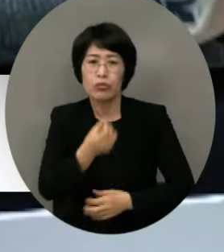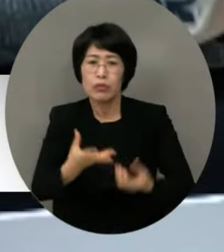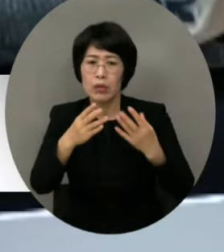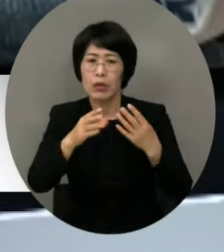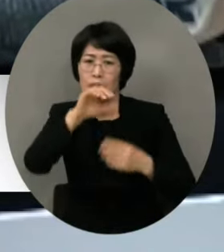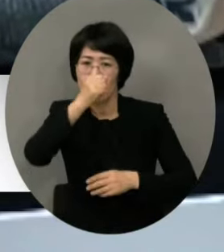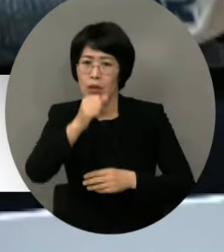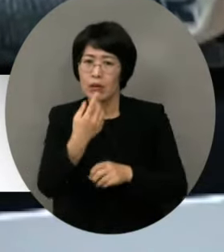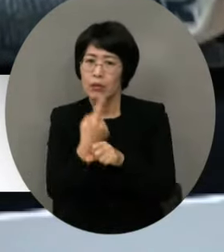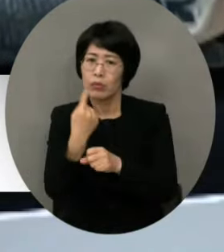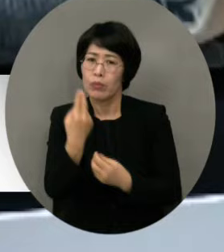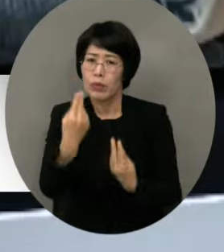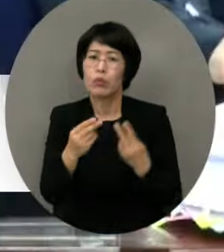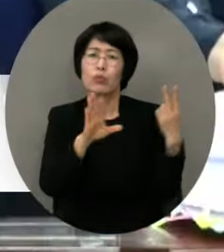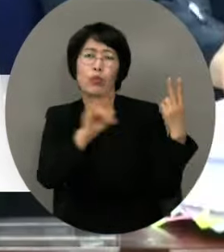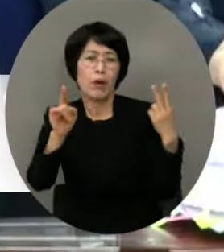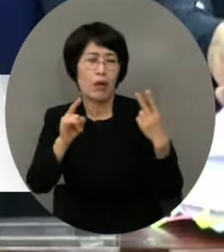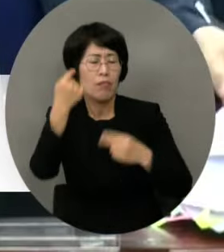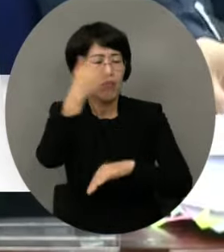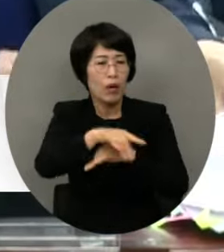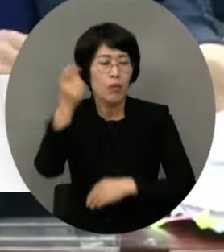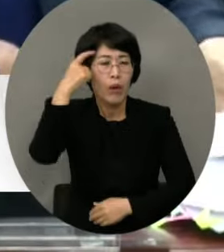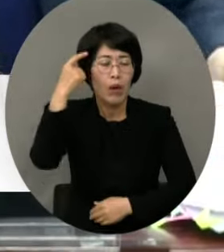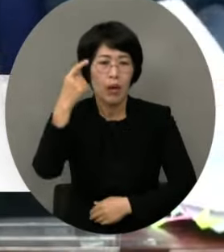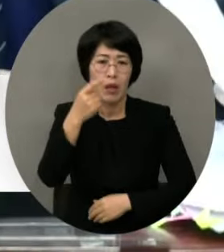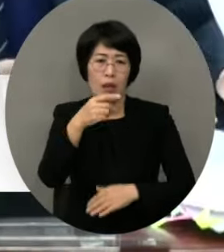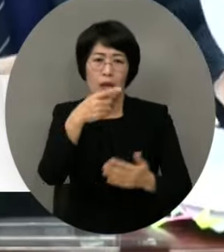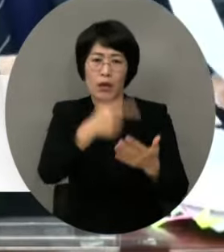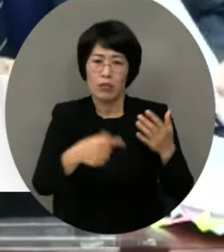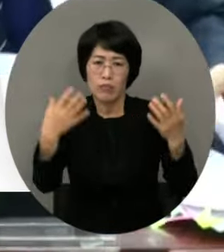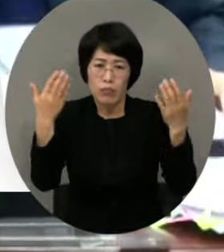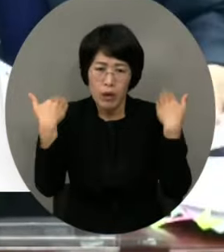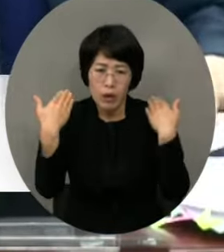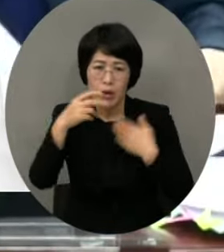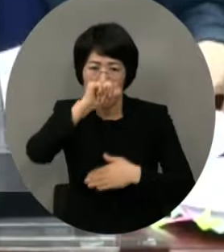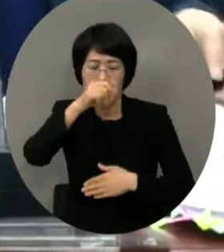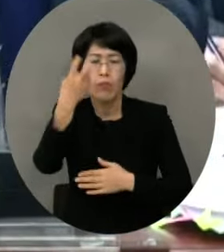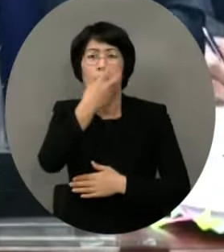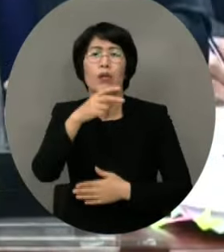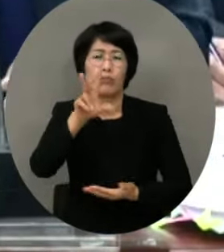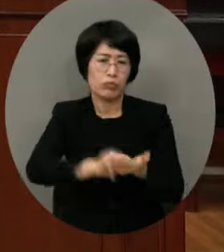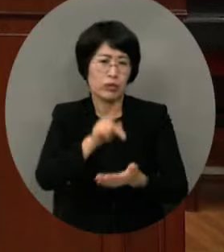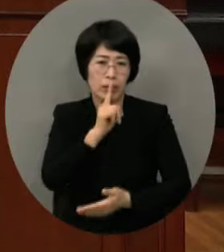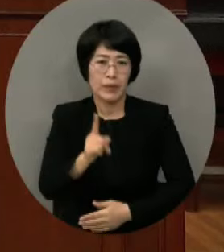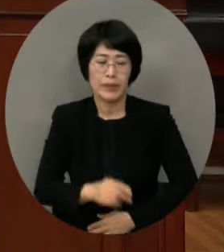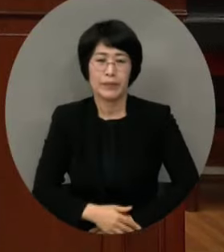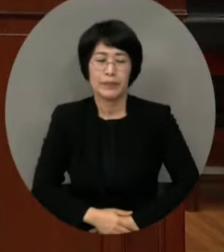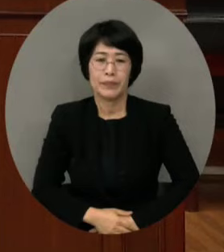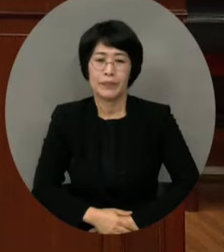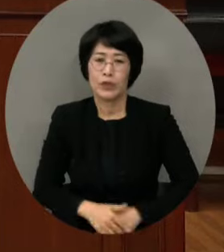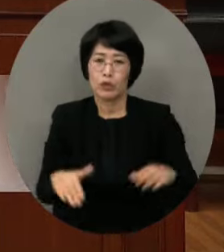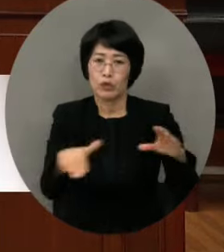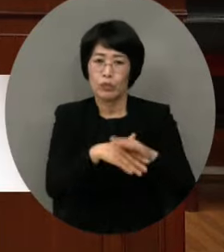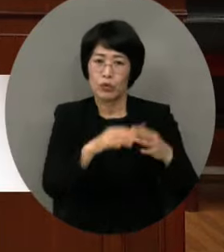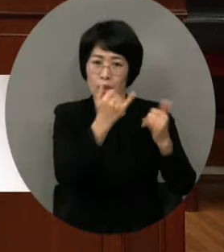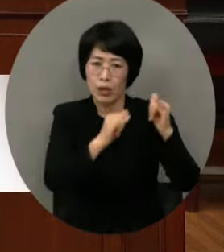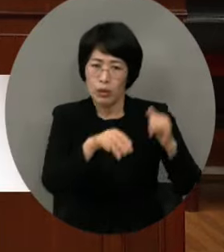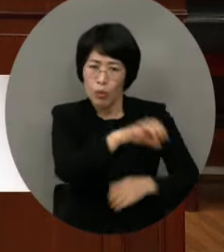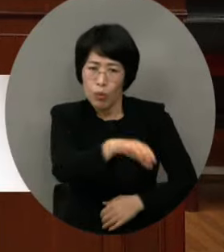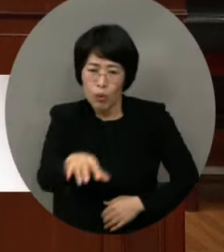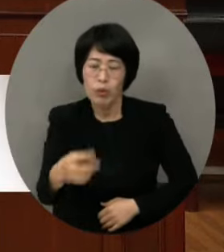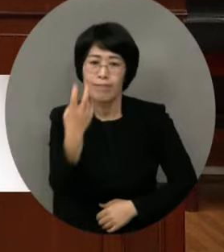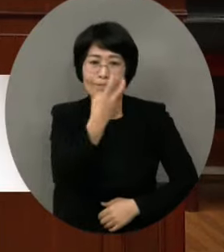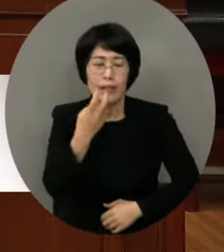넘는 예산이 편성된 상황에서 집행부의 예산 관리에도 문제가 있다고 꼬집었습니다. 문화유적 시설 관리를